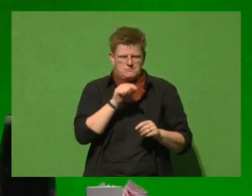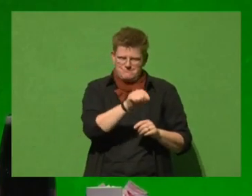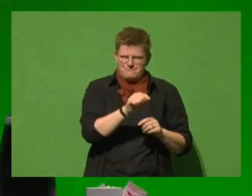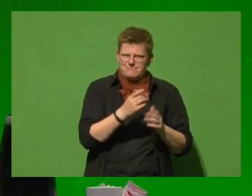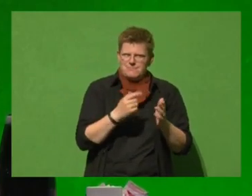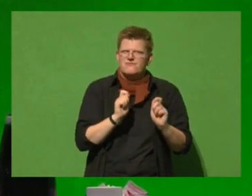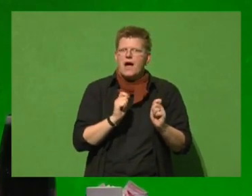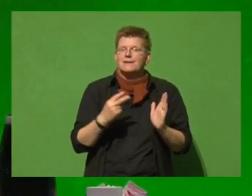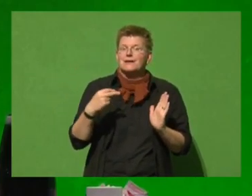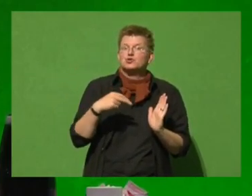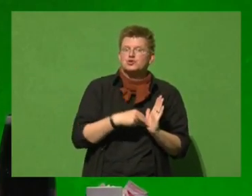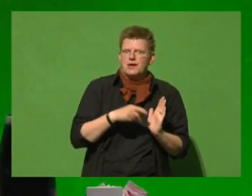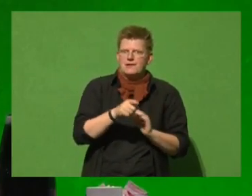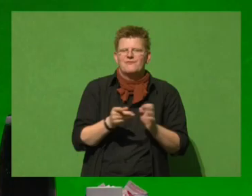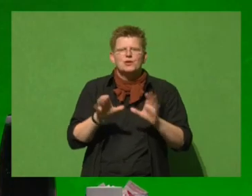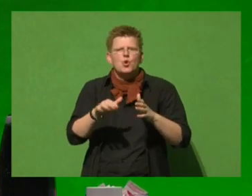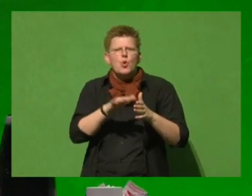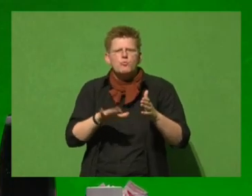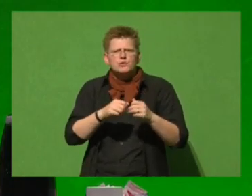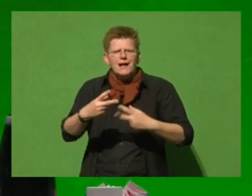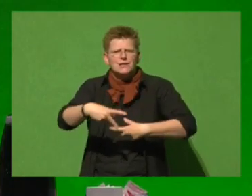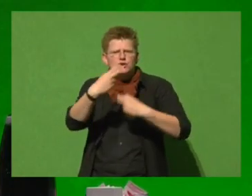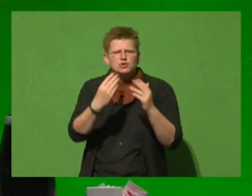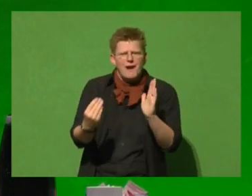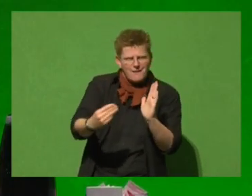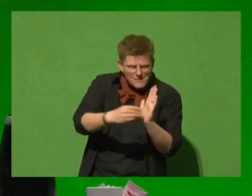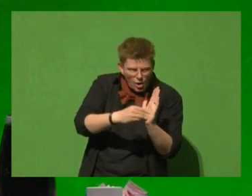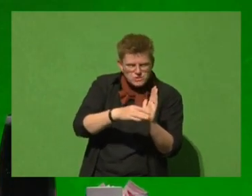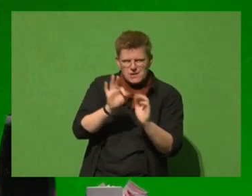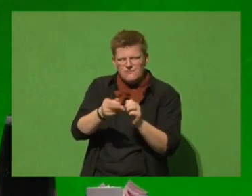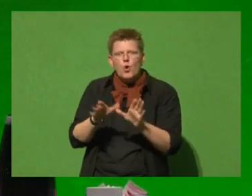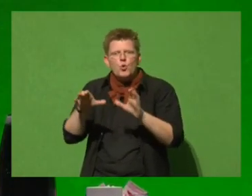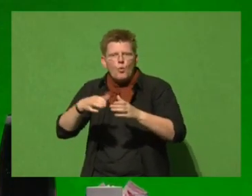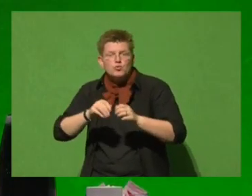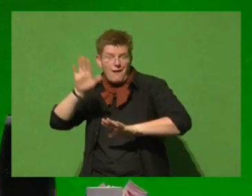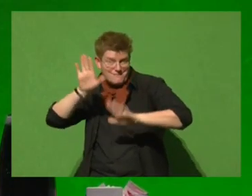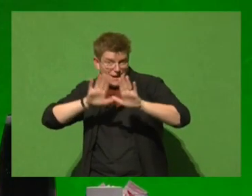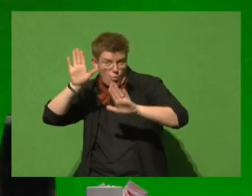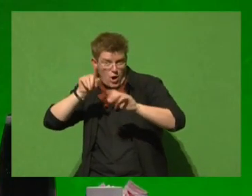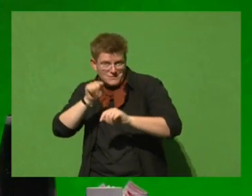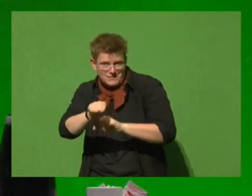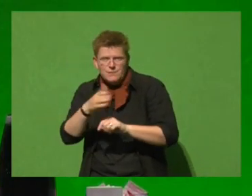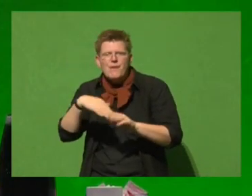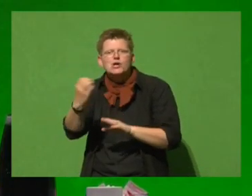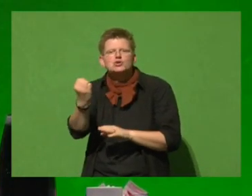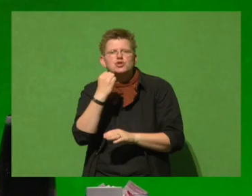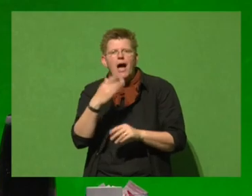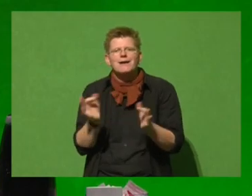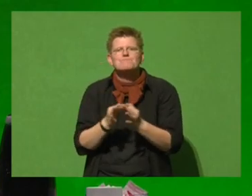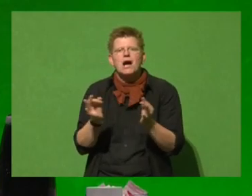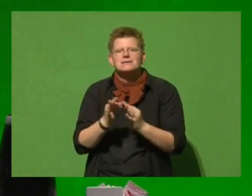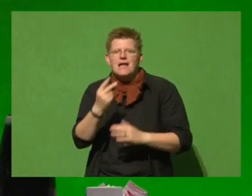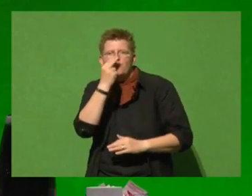einer kommunalen Sperrklausel und Maßnahmen zur Stärkung der kommunalen Demokratie folgende Maßnahmen getroffen werden.